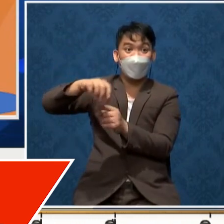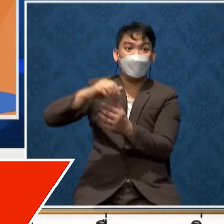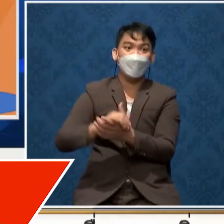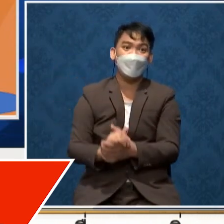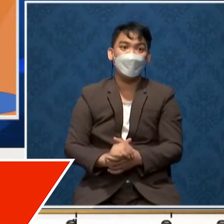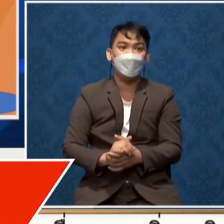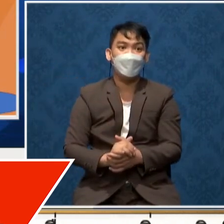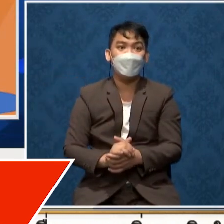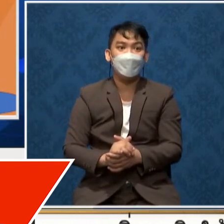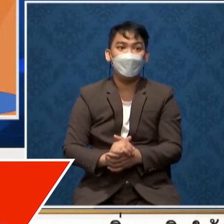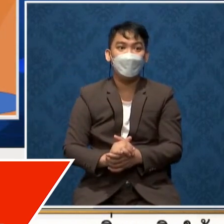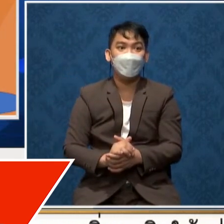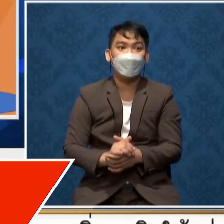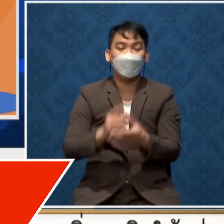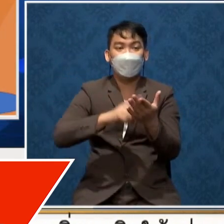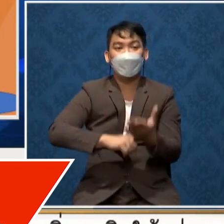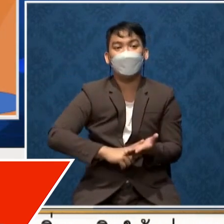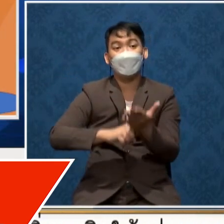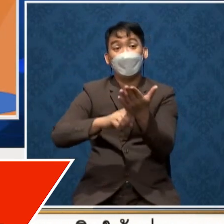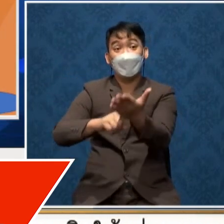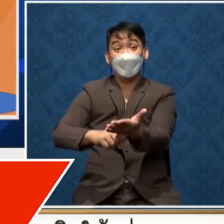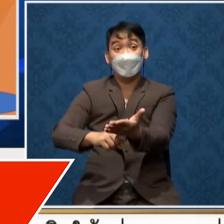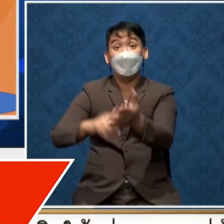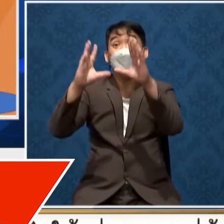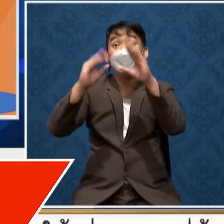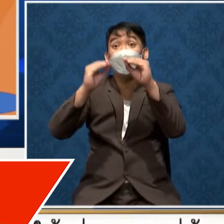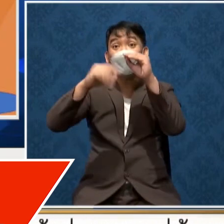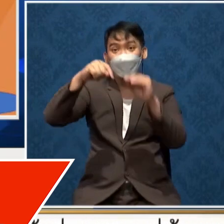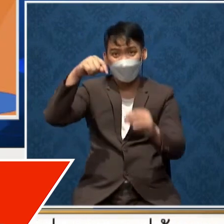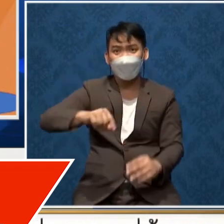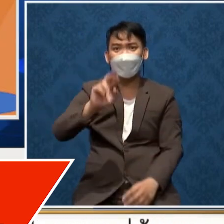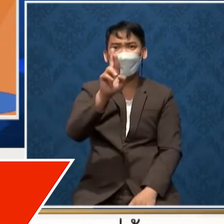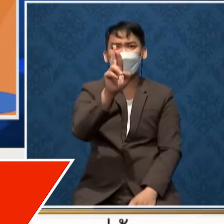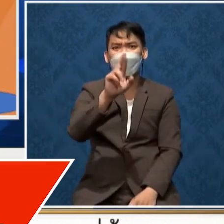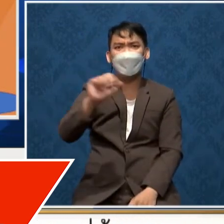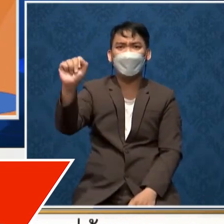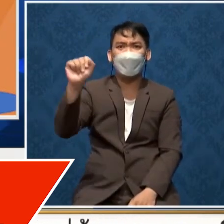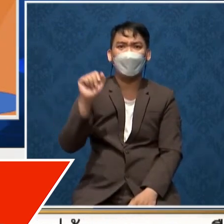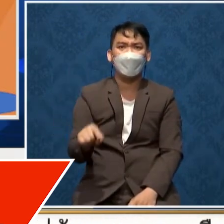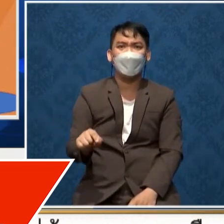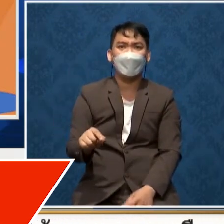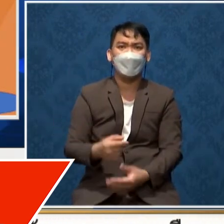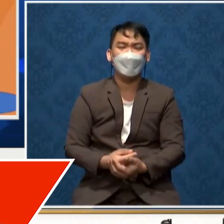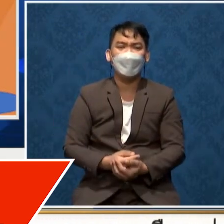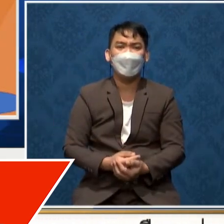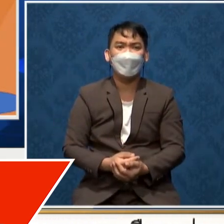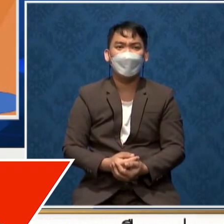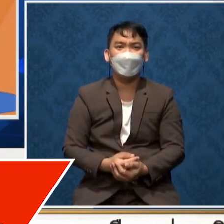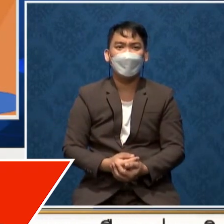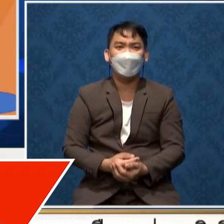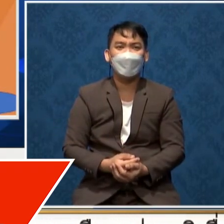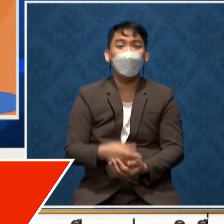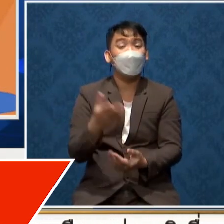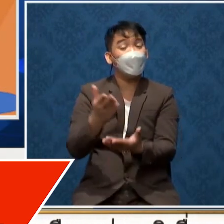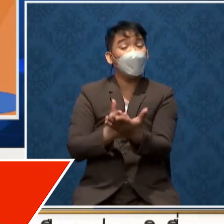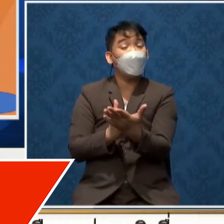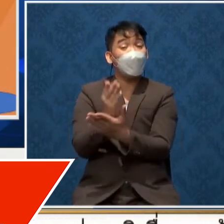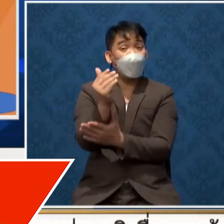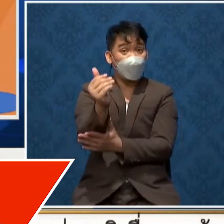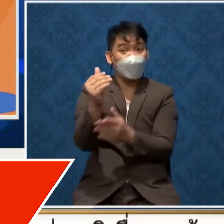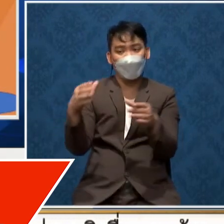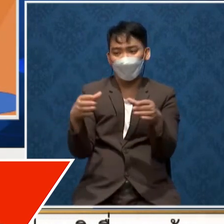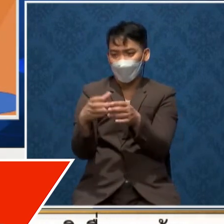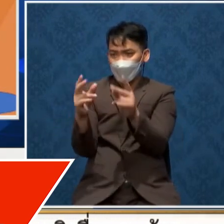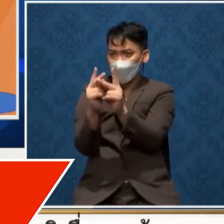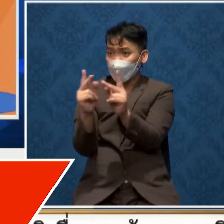นำเสนอในที่ประชุมเพราะต้องผ่านกรรมาธิการวิสามัญงบประม